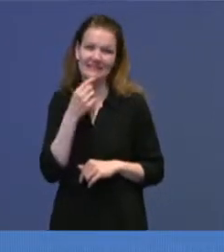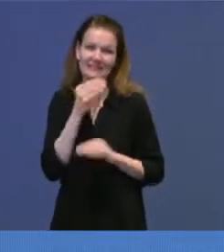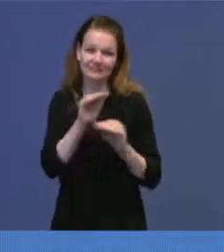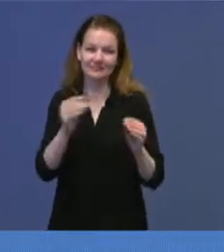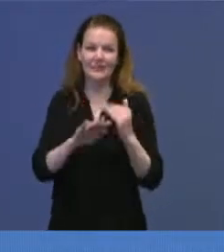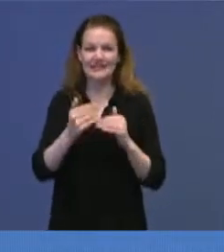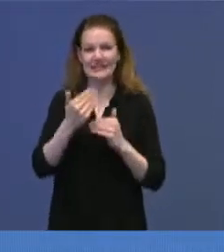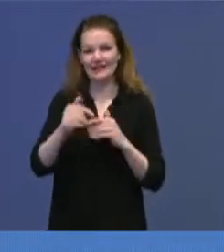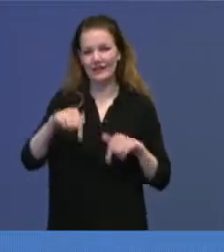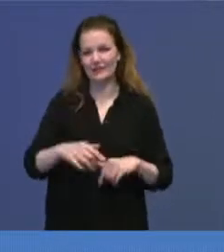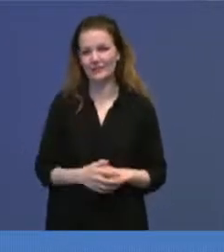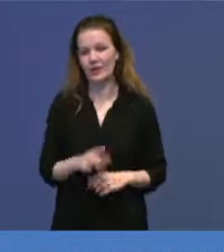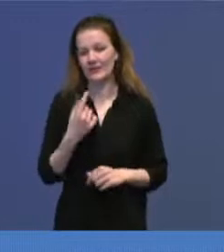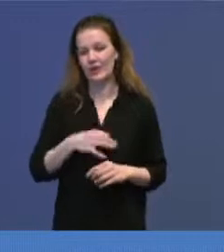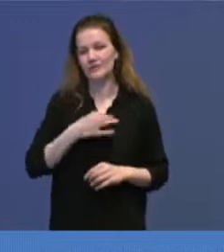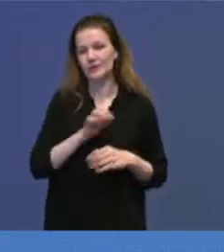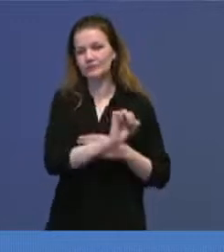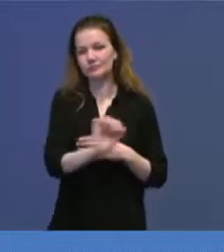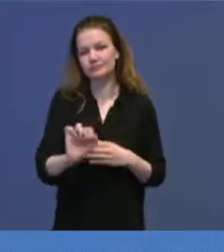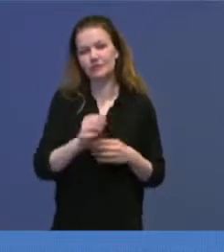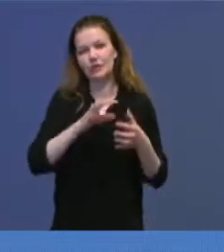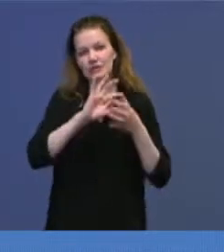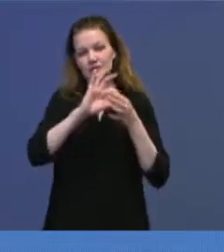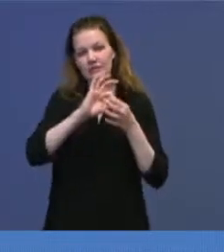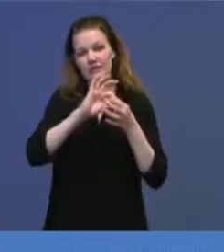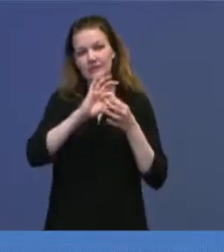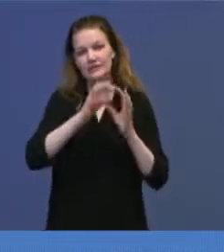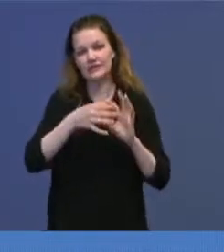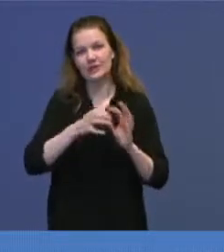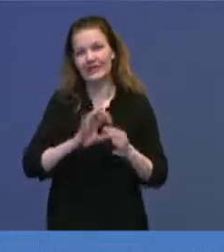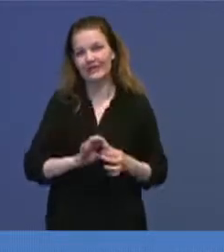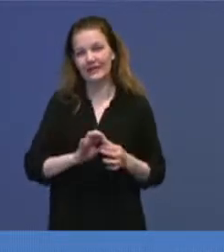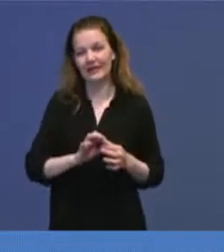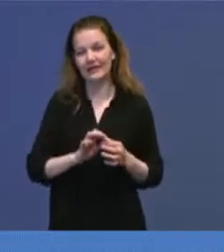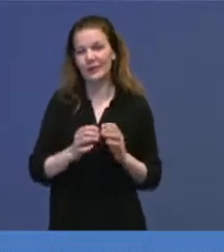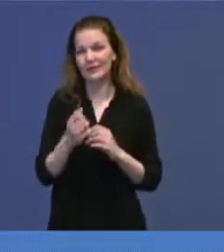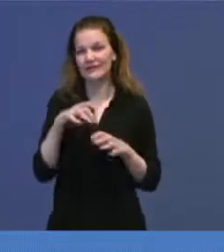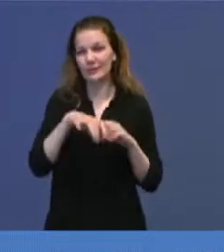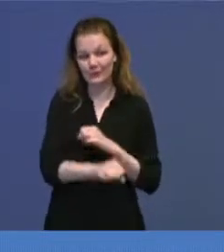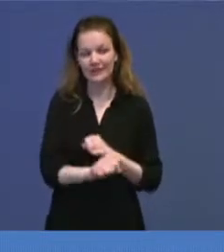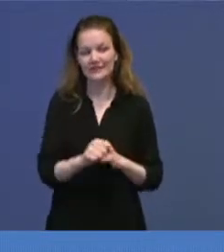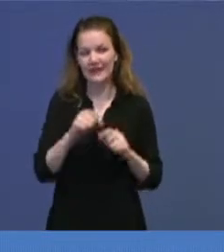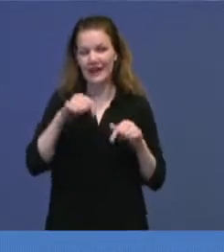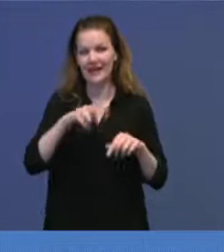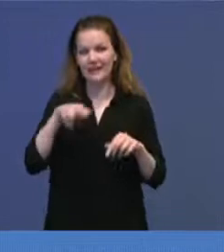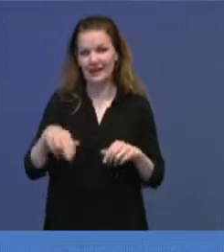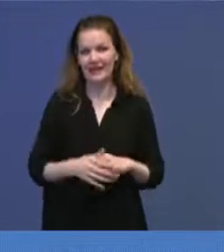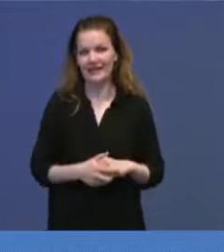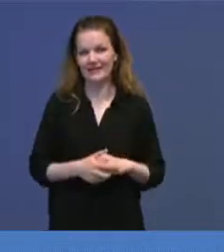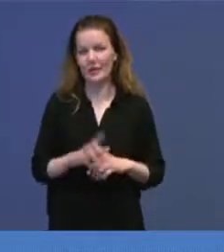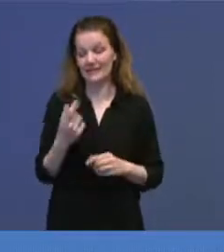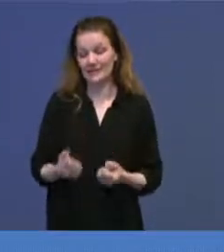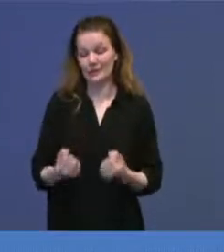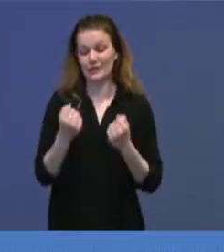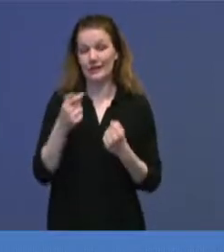etterretning, sabotasje og hybride trusler i Norge. Dette arbeidet vil vi nå styrke med 100 millioner kroner. Vi